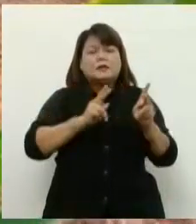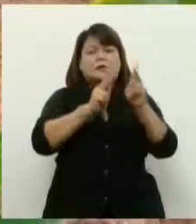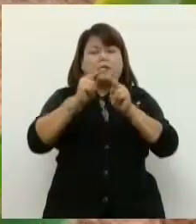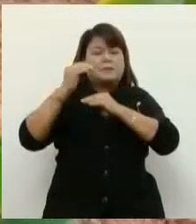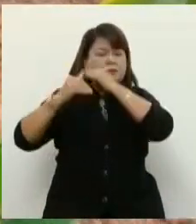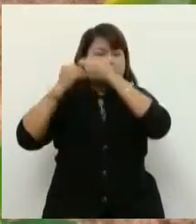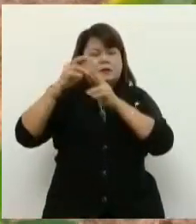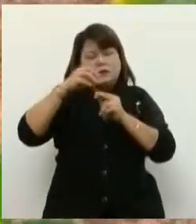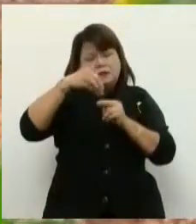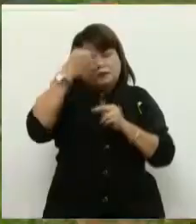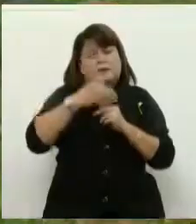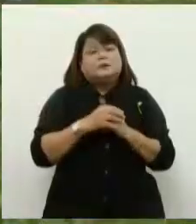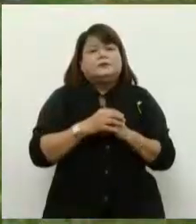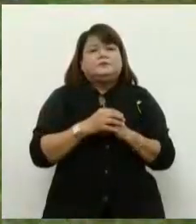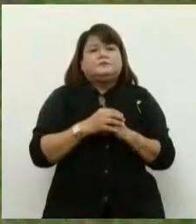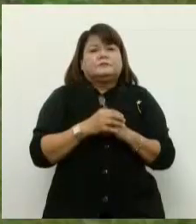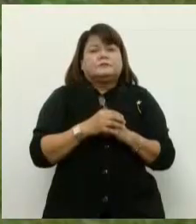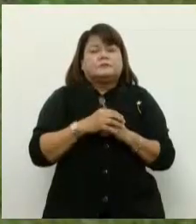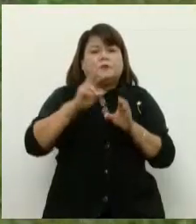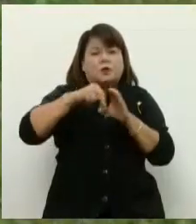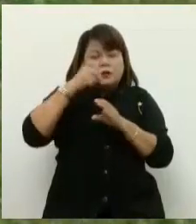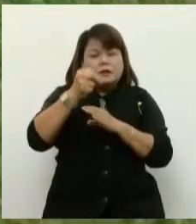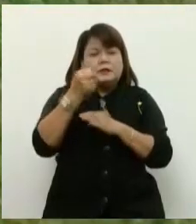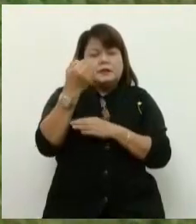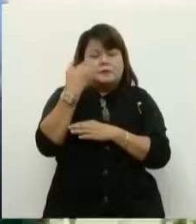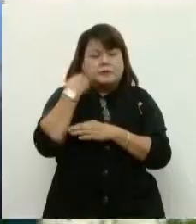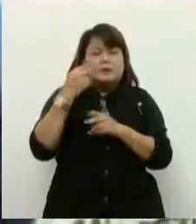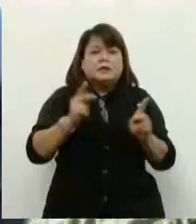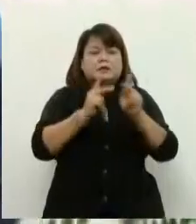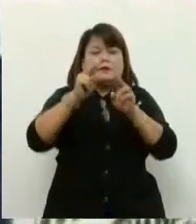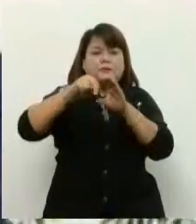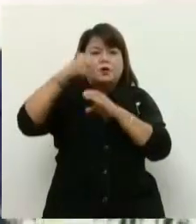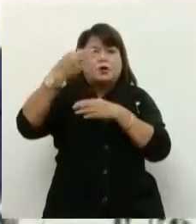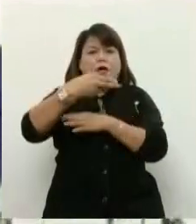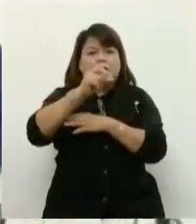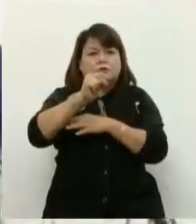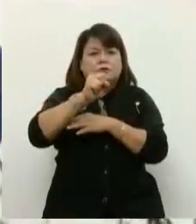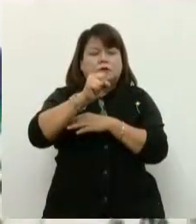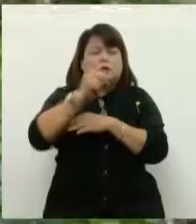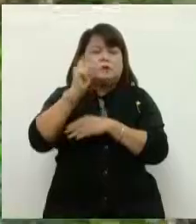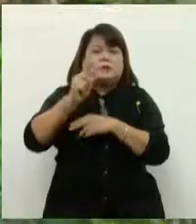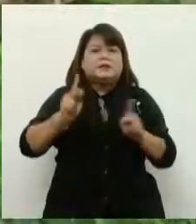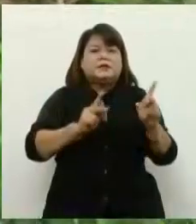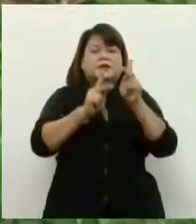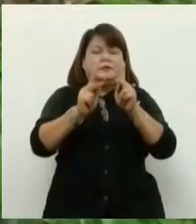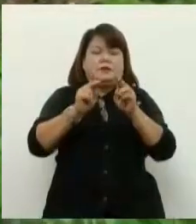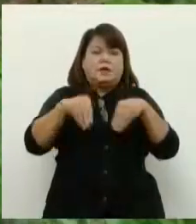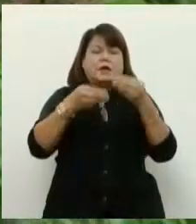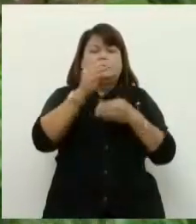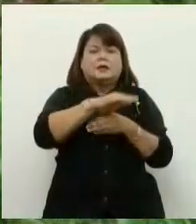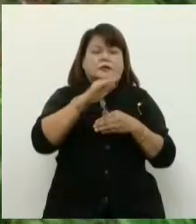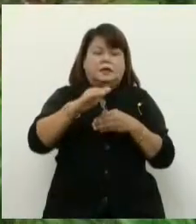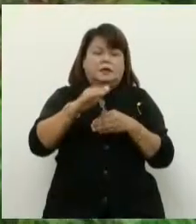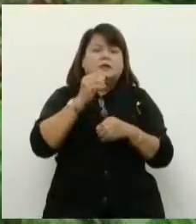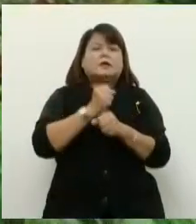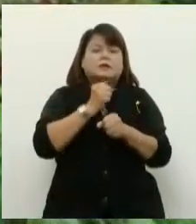ผู้เรียนนะครับแล้วนอกจากนี้เราก็ยังมีกิจกรรมนอกหลักสูตรนะครับซึ่งเป็นกิจกรรมที่ให้นักเรียนได้ด